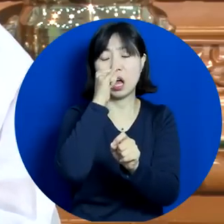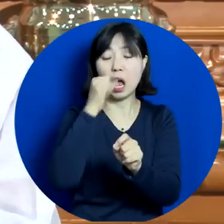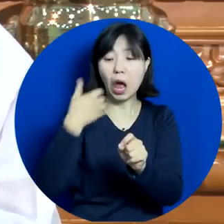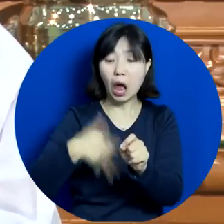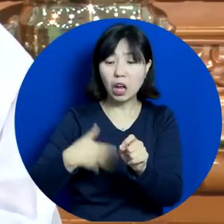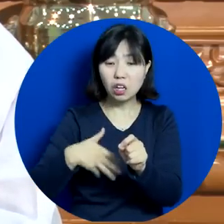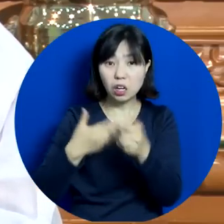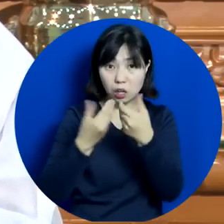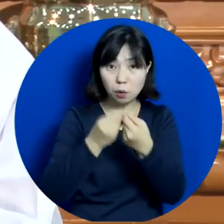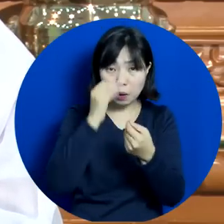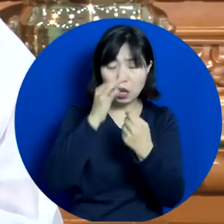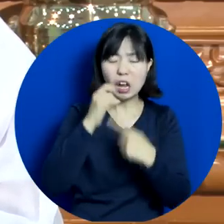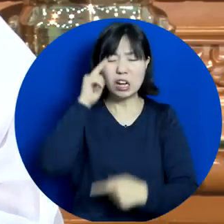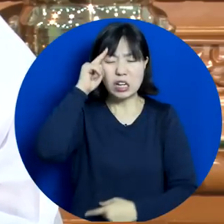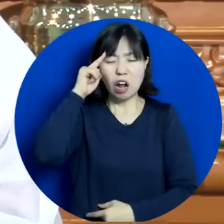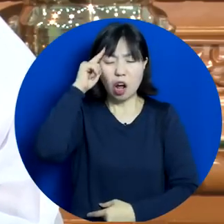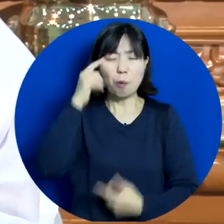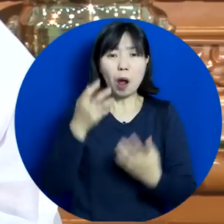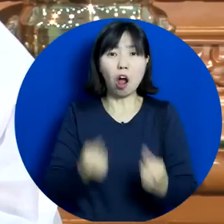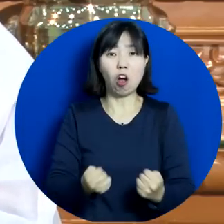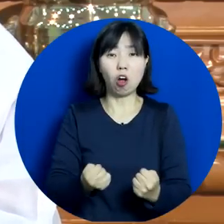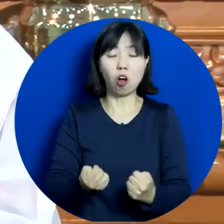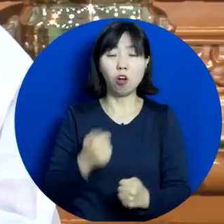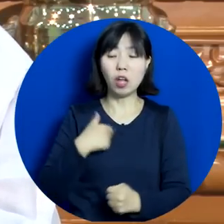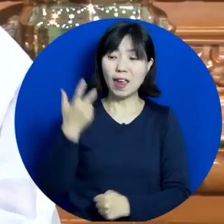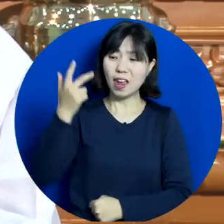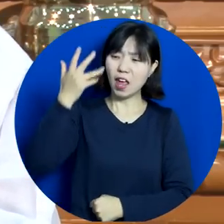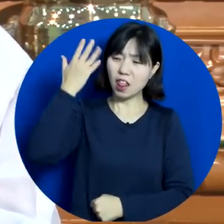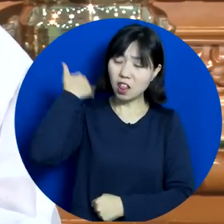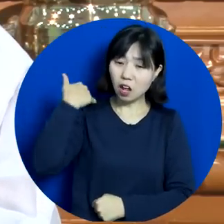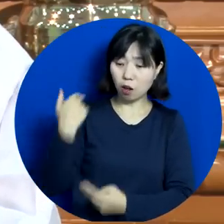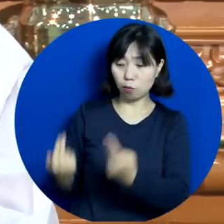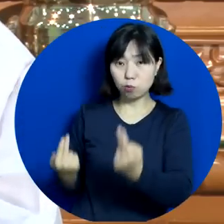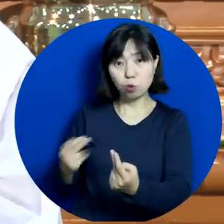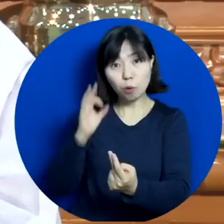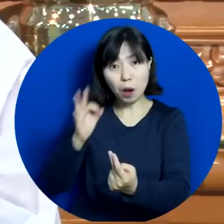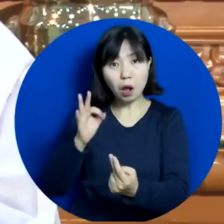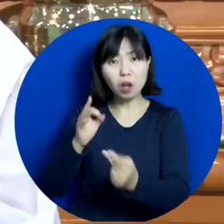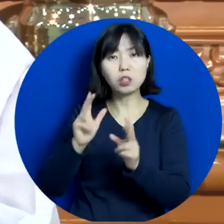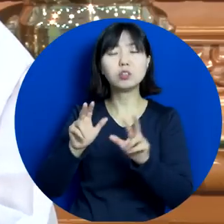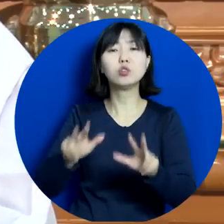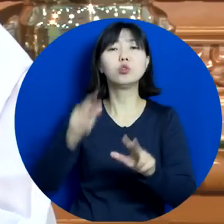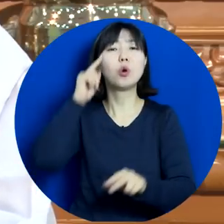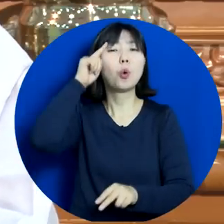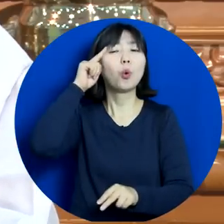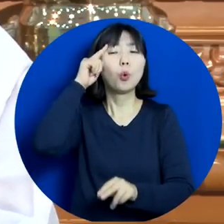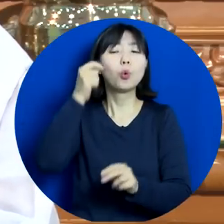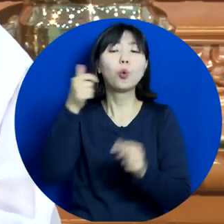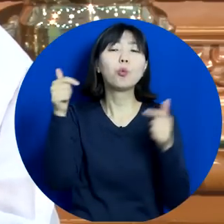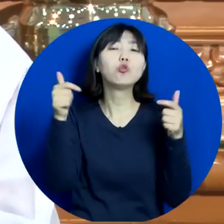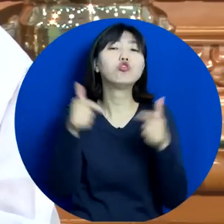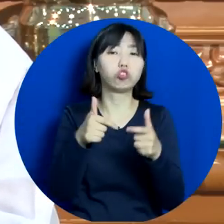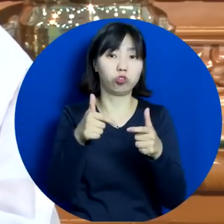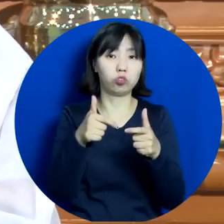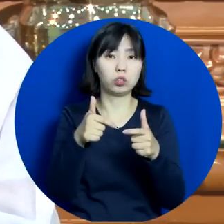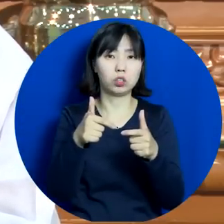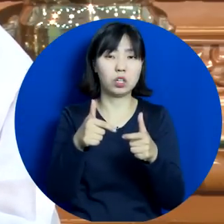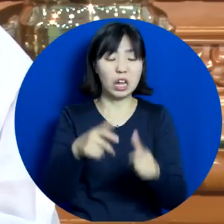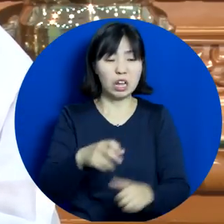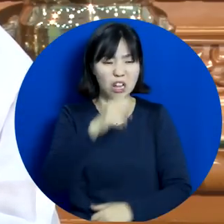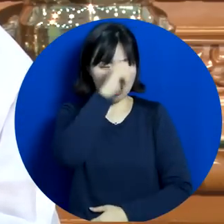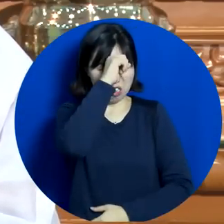많지만은 옛날에 비하면 좀 적어. 아직도 고집을 피우지만은 옛날보다는